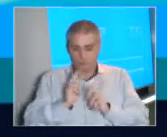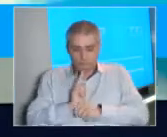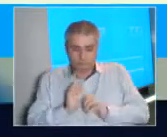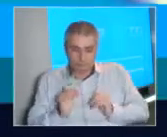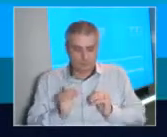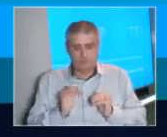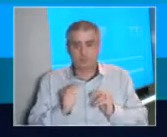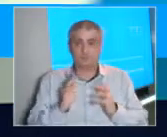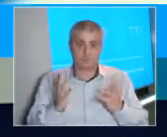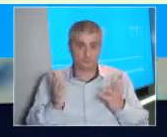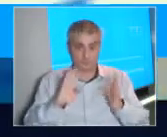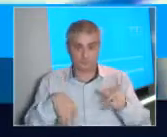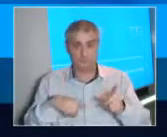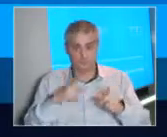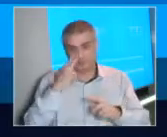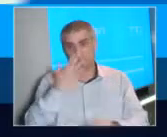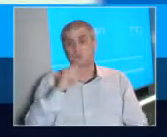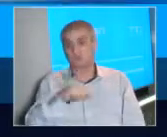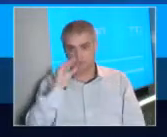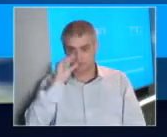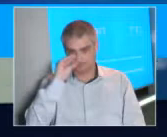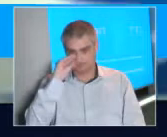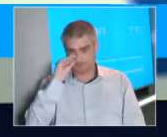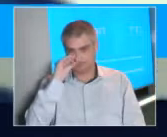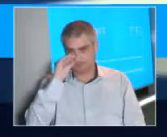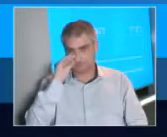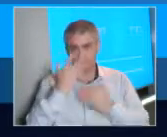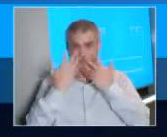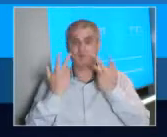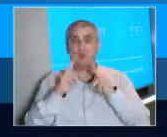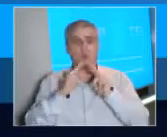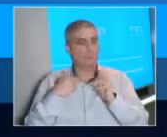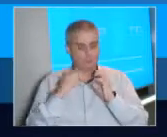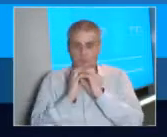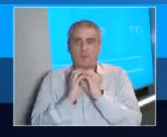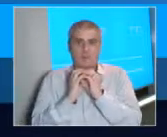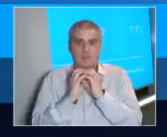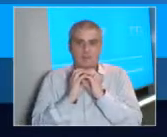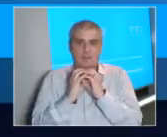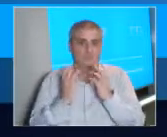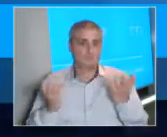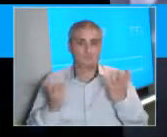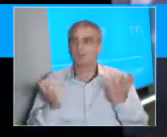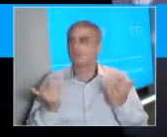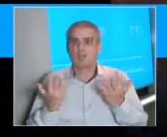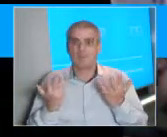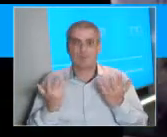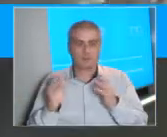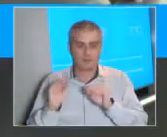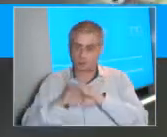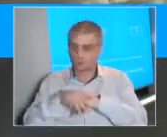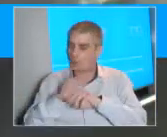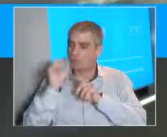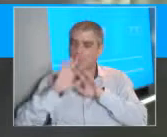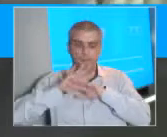וזה שיח שהלך והתחזק גם בהסתכלות הישראלית, זה נורא מחדד את ההבנה כמה העולם שלנו קטן והוא גלובלי, וכמה ריפל אפקט,